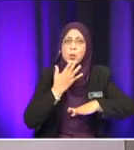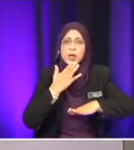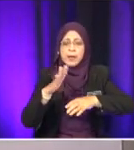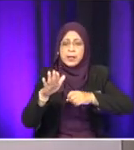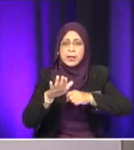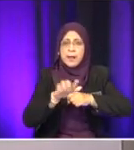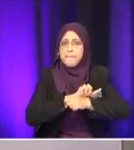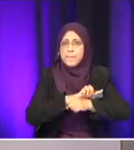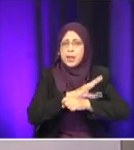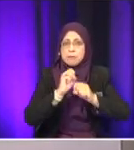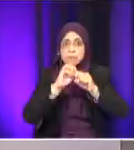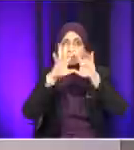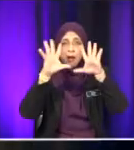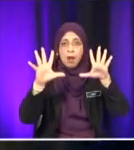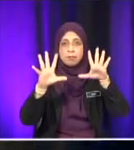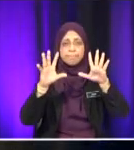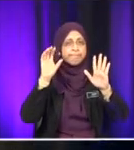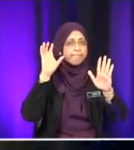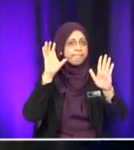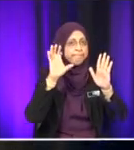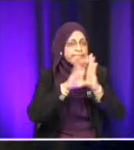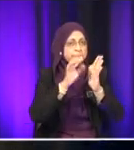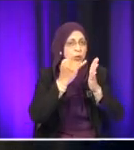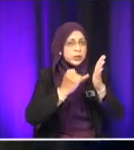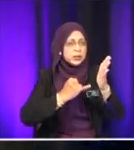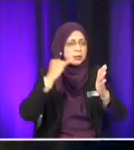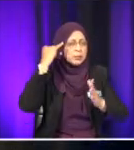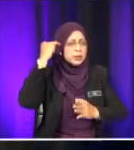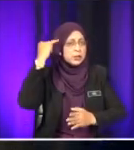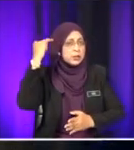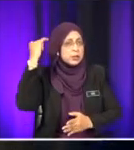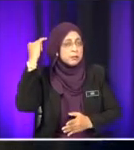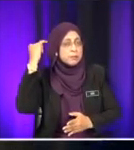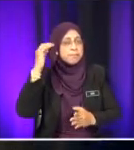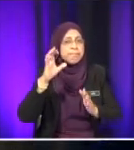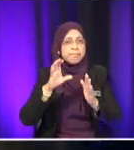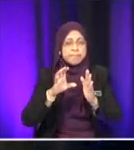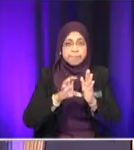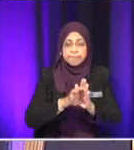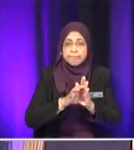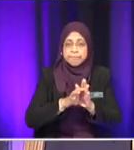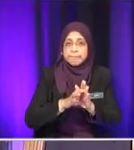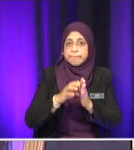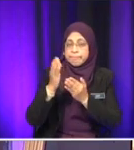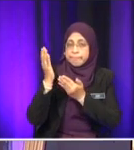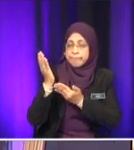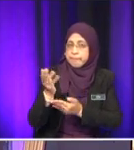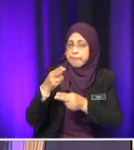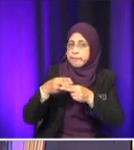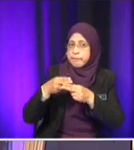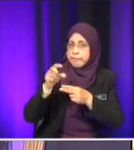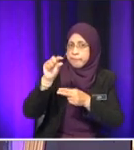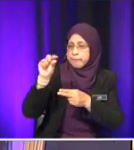terang gambaran karya secara emotif dan imajinatif contoh pelukis ialah Henry Matius